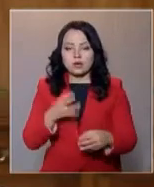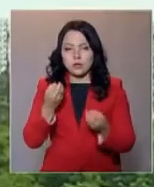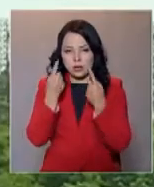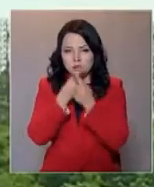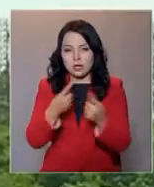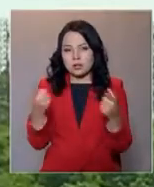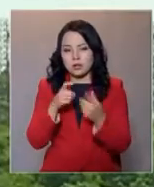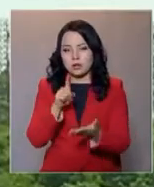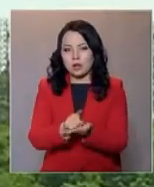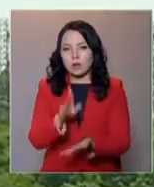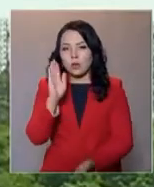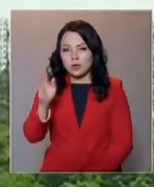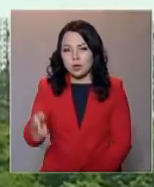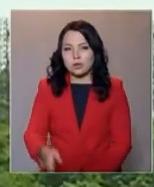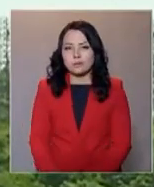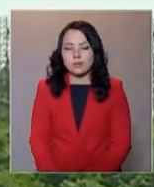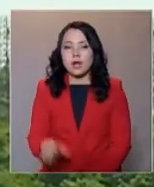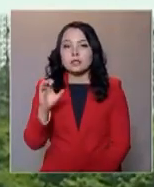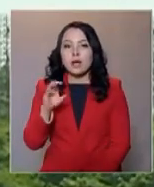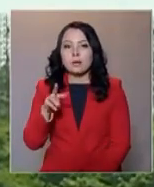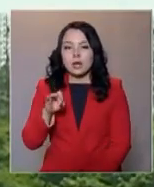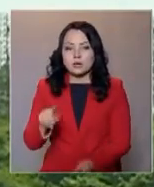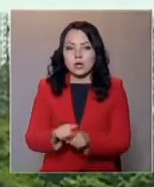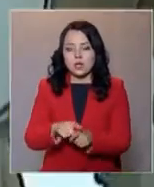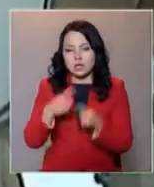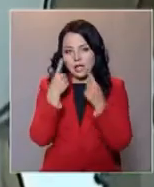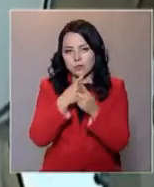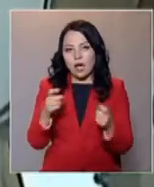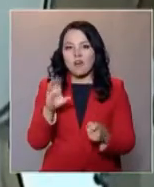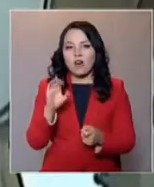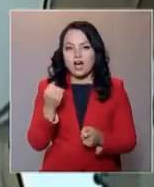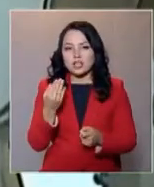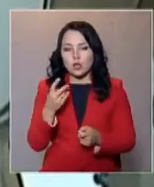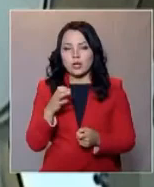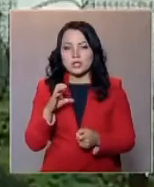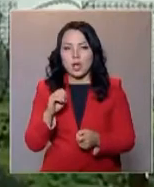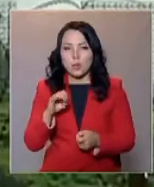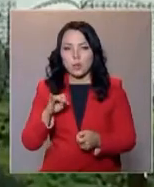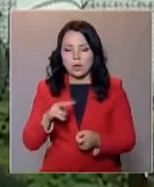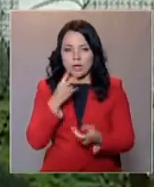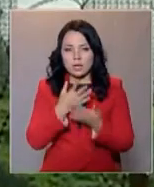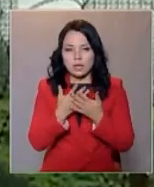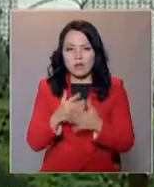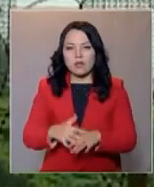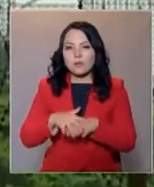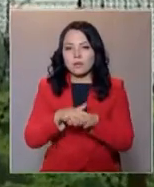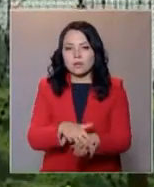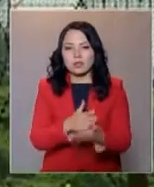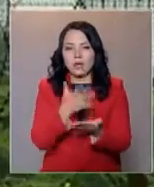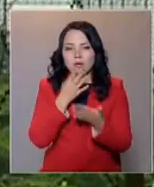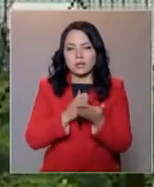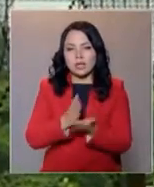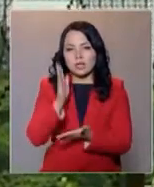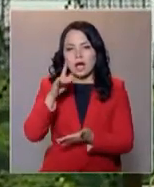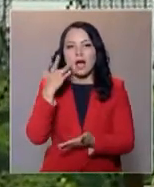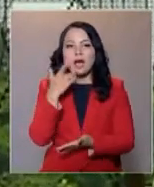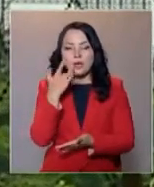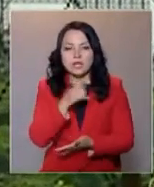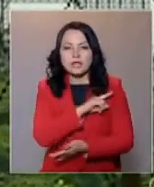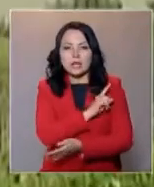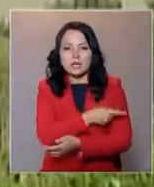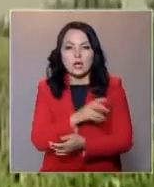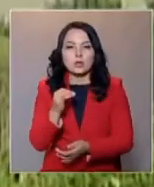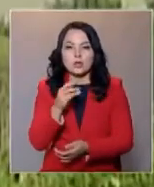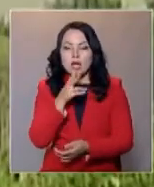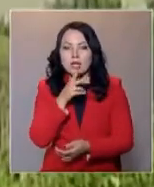трансляцию. Меж тем СМИ сообщили, что Вашингтон и Сеул обсуждают вопрос размещения стратегических американских сил на юге